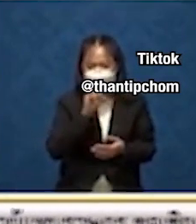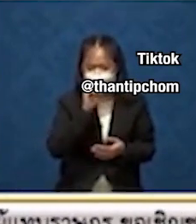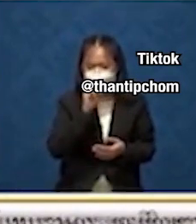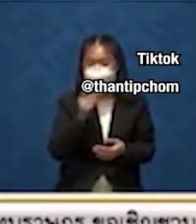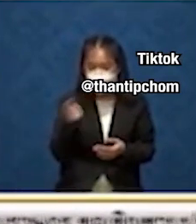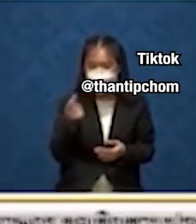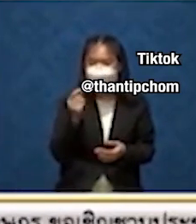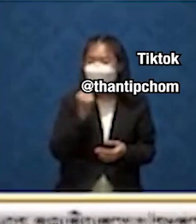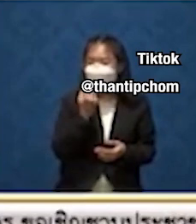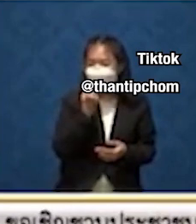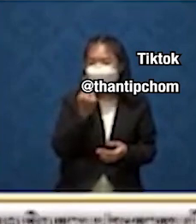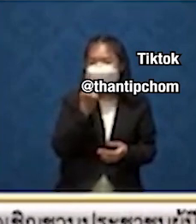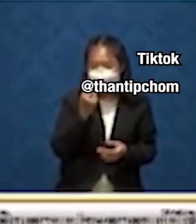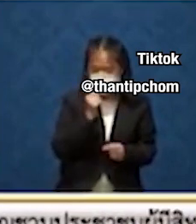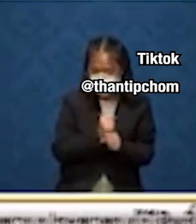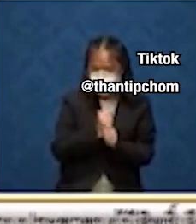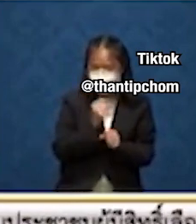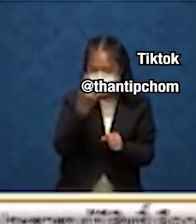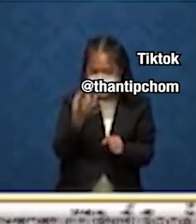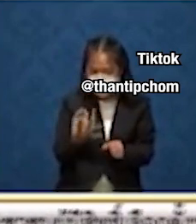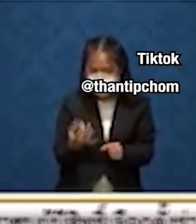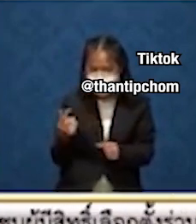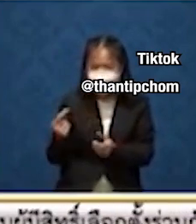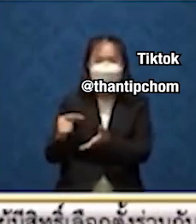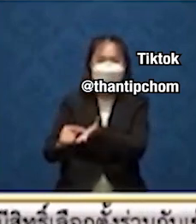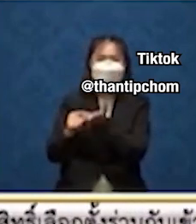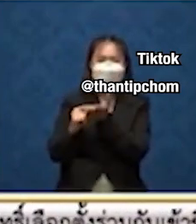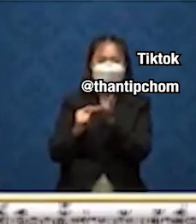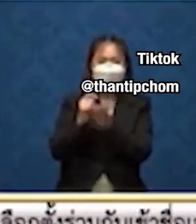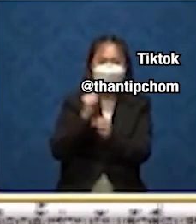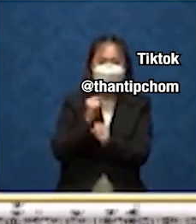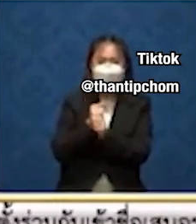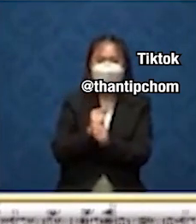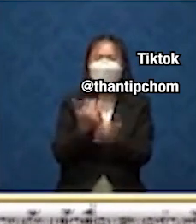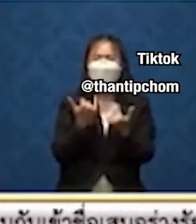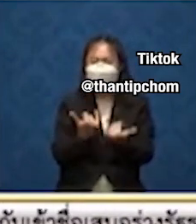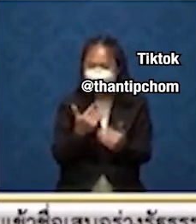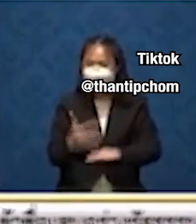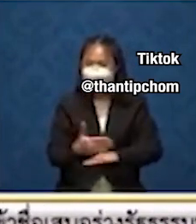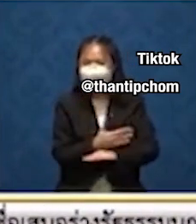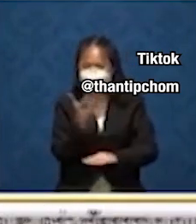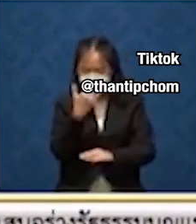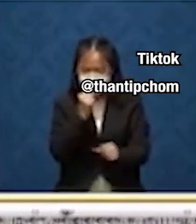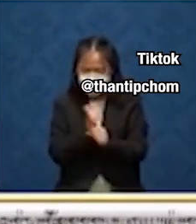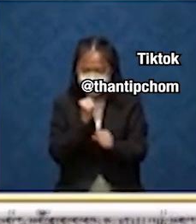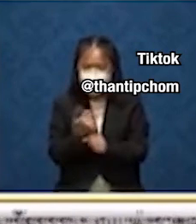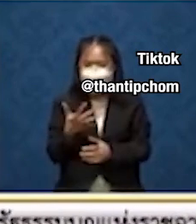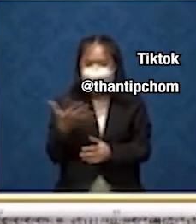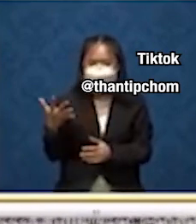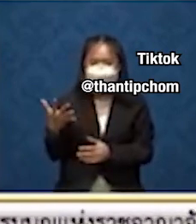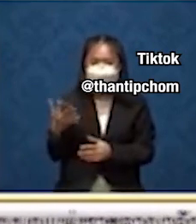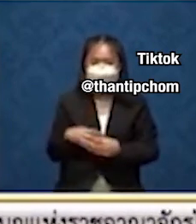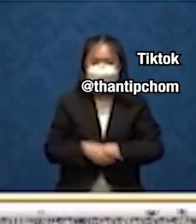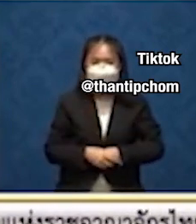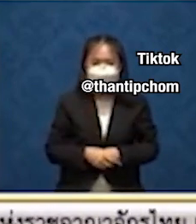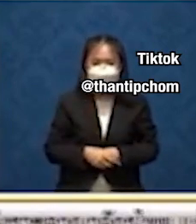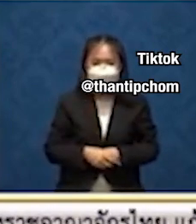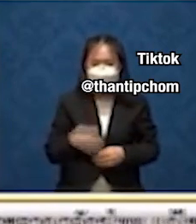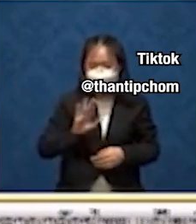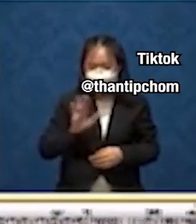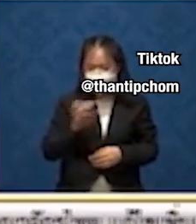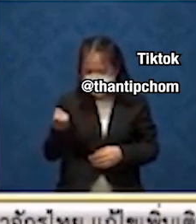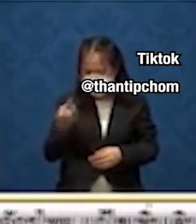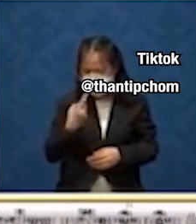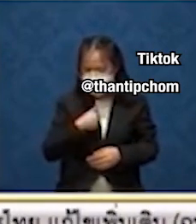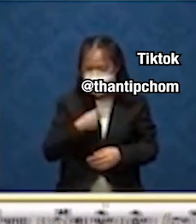วกันก็ท่านทำอะไรไปแล้วบ้างท่านเสนอแต่ข้างหน้าจะทำนี่ทำโน่นแล้วทำไมท่านไม่ทำก่อนหน้านี้แล้วท่านก็มาเคลมผมอยู่นี่ไม่ได ้ ผมไม่ได้ก